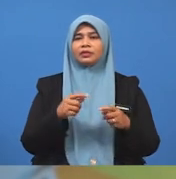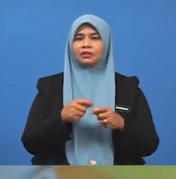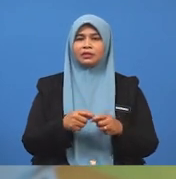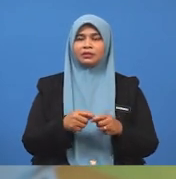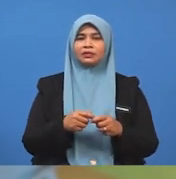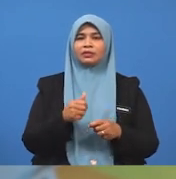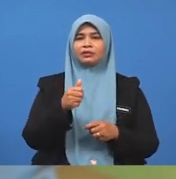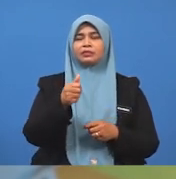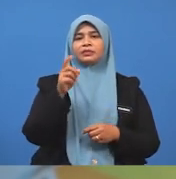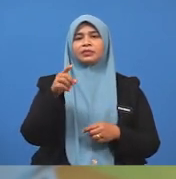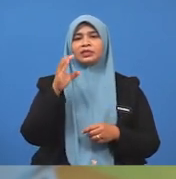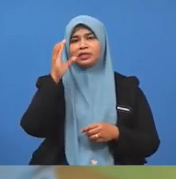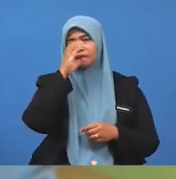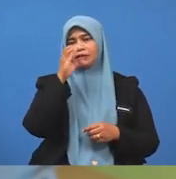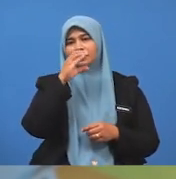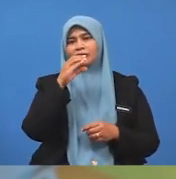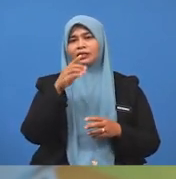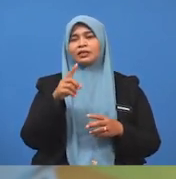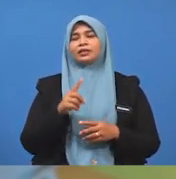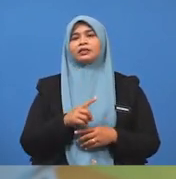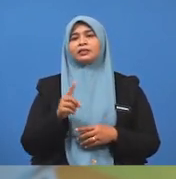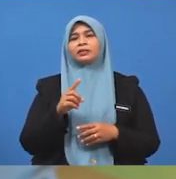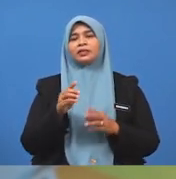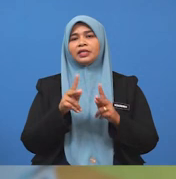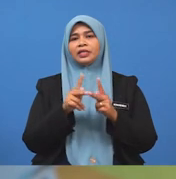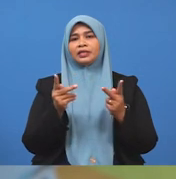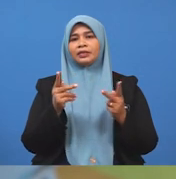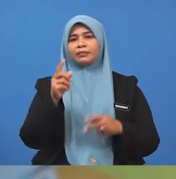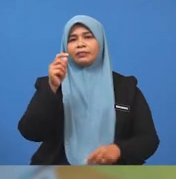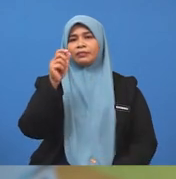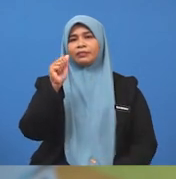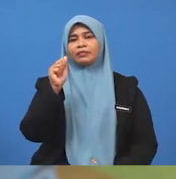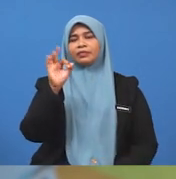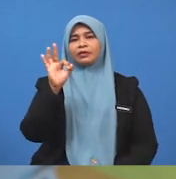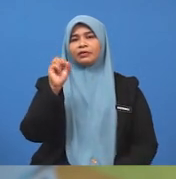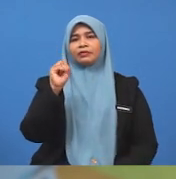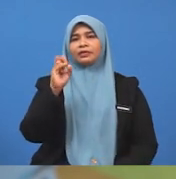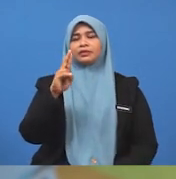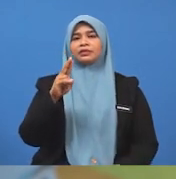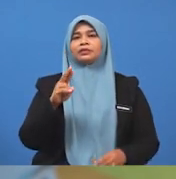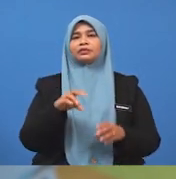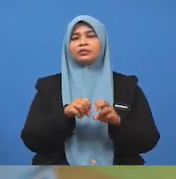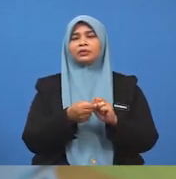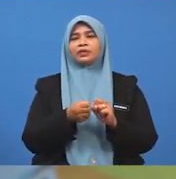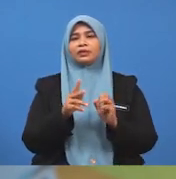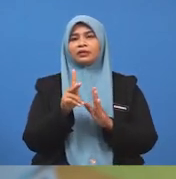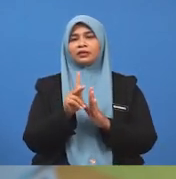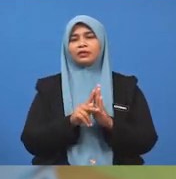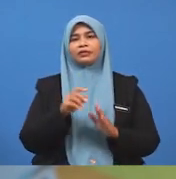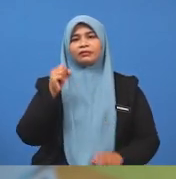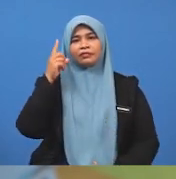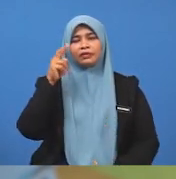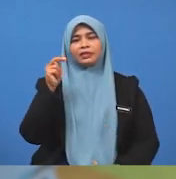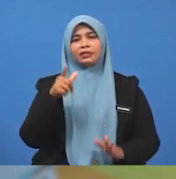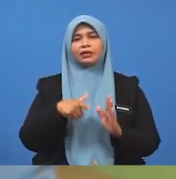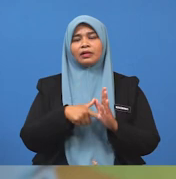anda akan mencari dimana-mana kitab tafsir agar kefahaman anda akan lebih Man